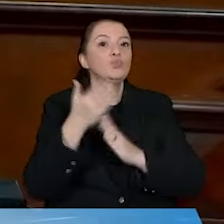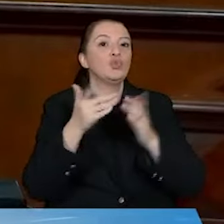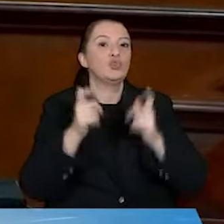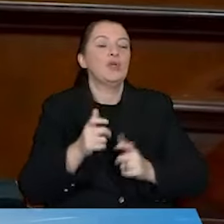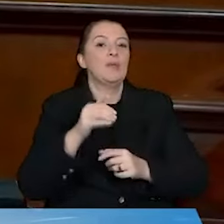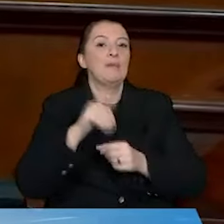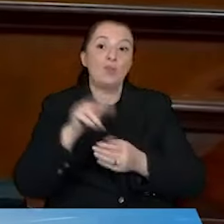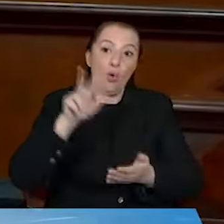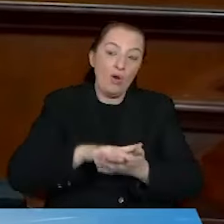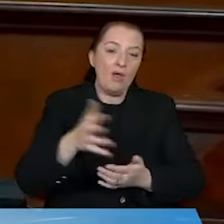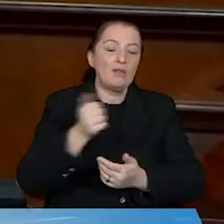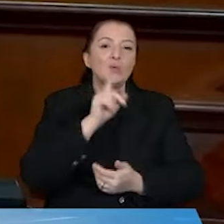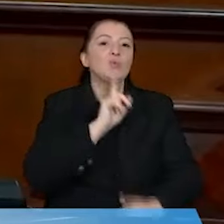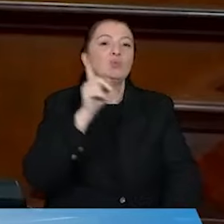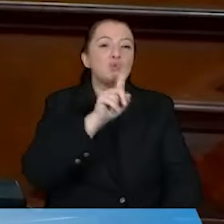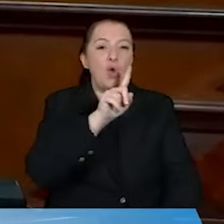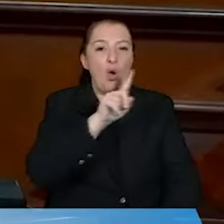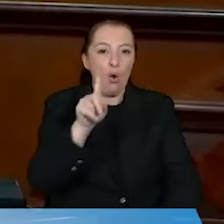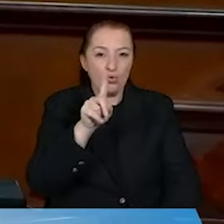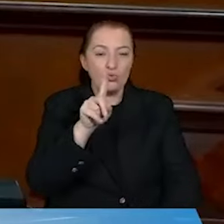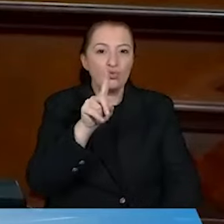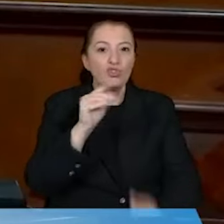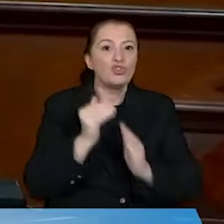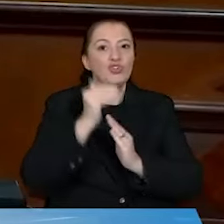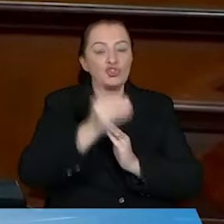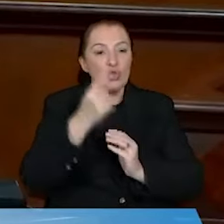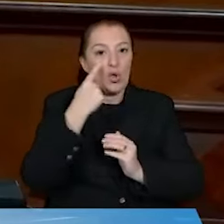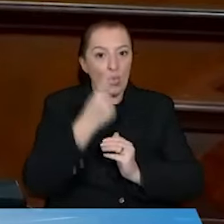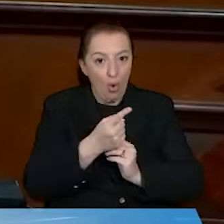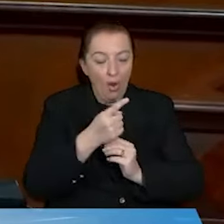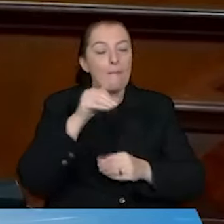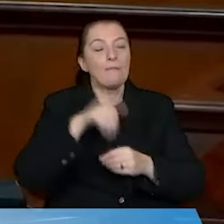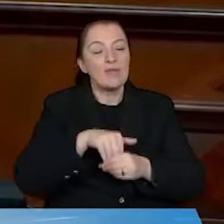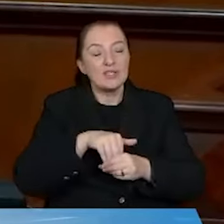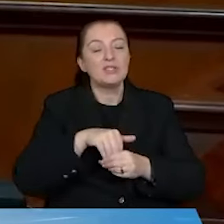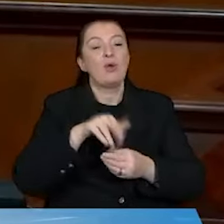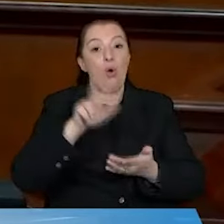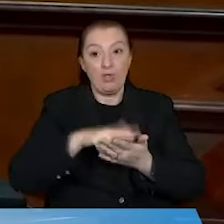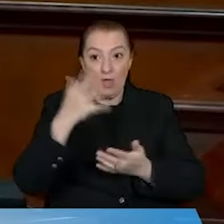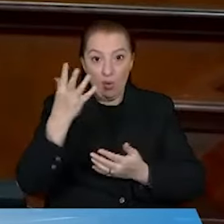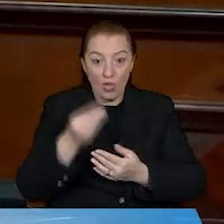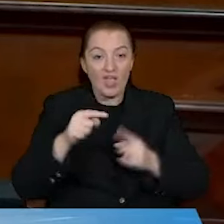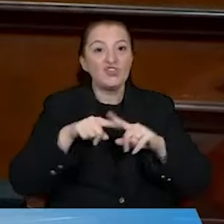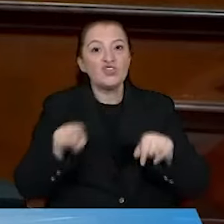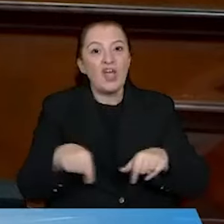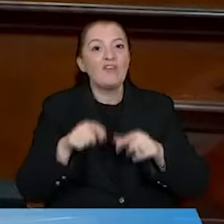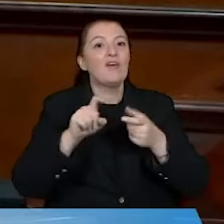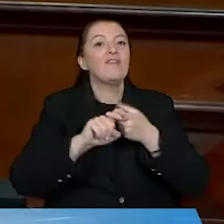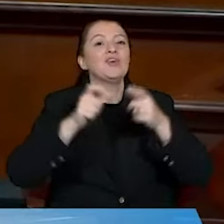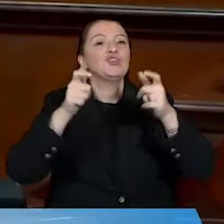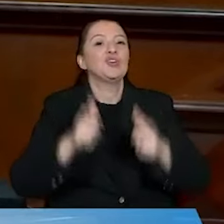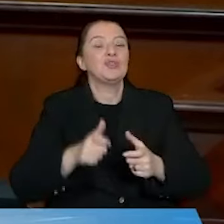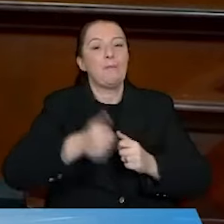alarak. %10'u aşacak iç borçlanmayı da yine belediye meclisinden onay alarak Çevre ve Şehircilik Bakanlığı'nın onayıyla gerçekleştirebilirler.